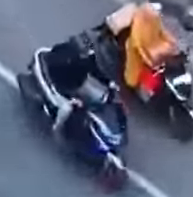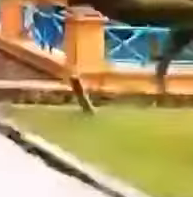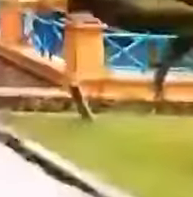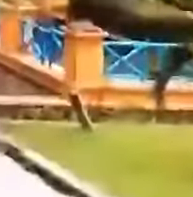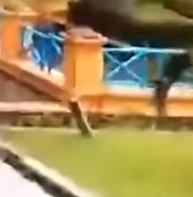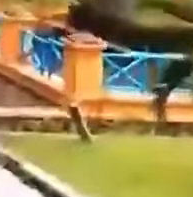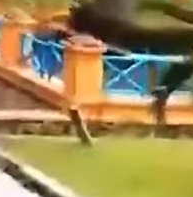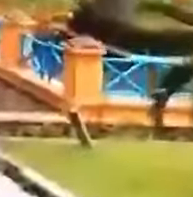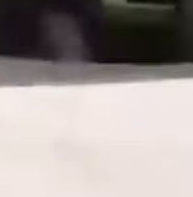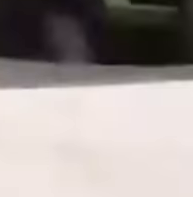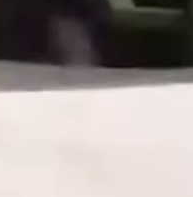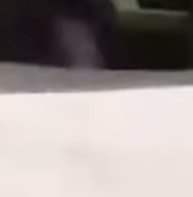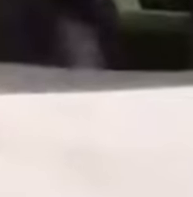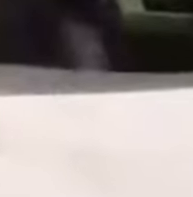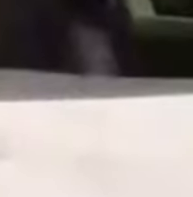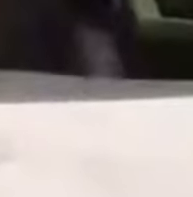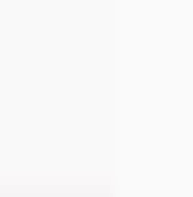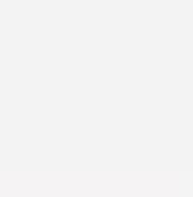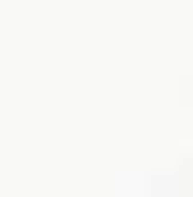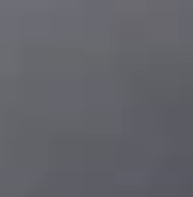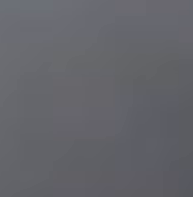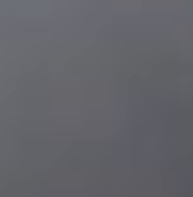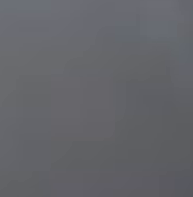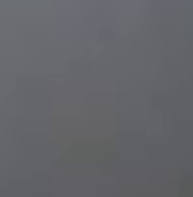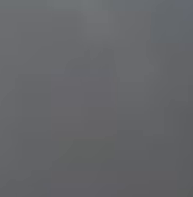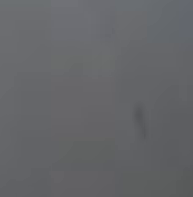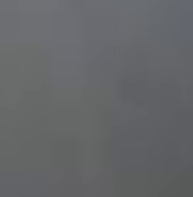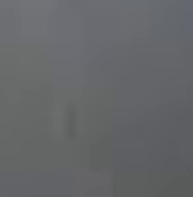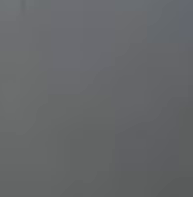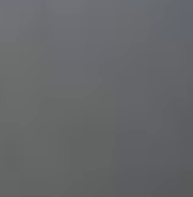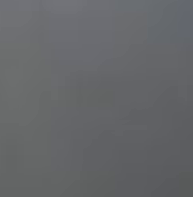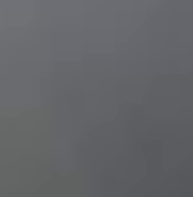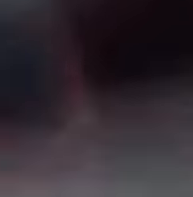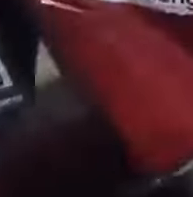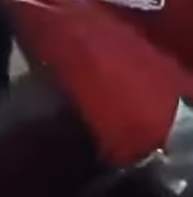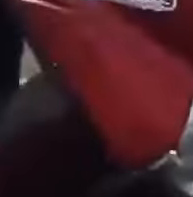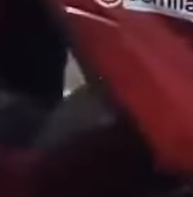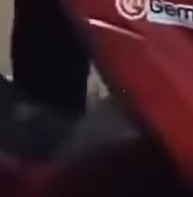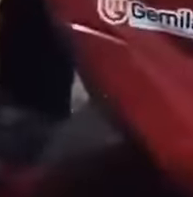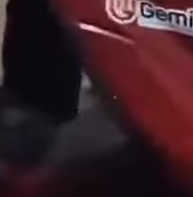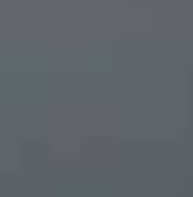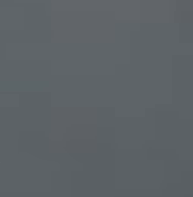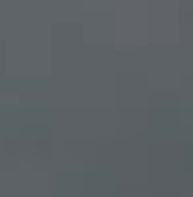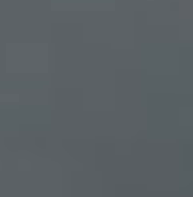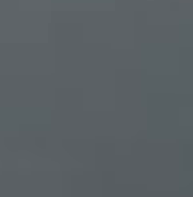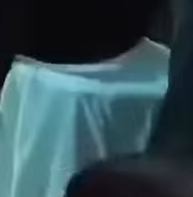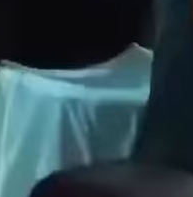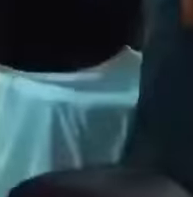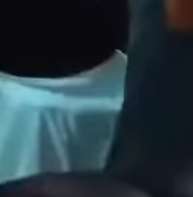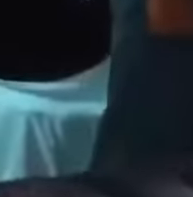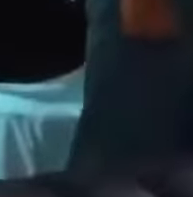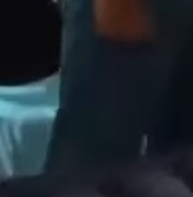Jawa Barat. Dengan melibatkan sejumlah komunitas masyarakat, acara ini diharapkan dapat menyebarkan pesan